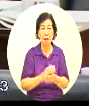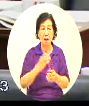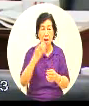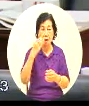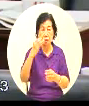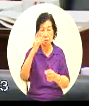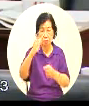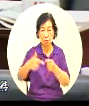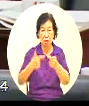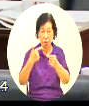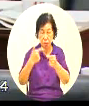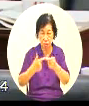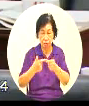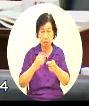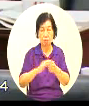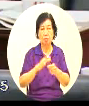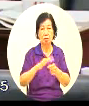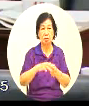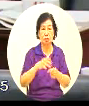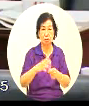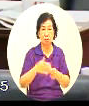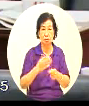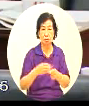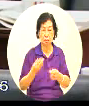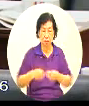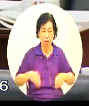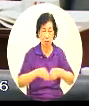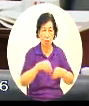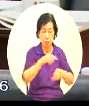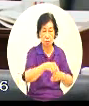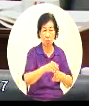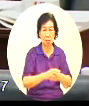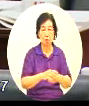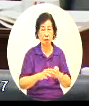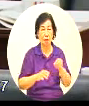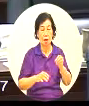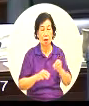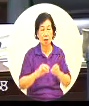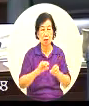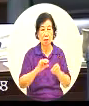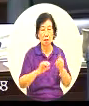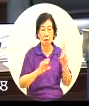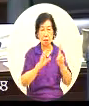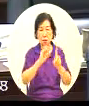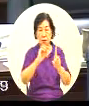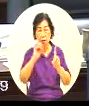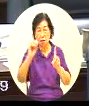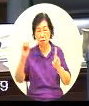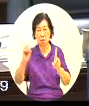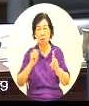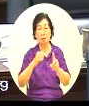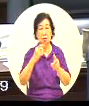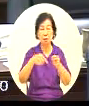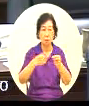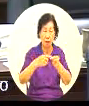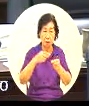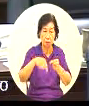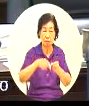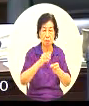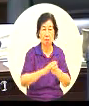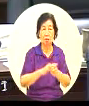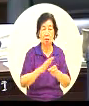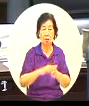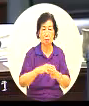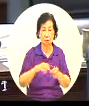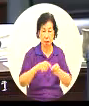定好伊啦。在100年的时阵，那个所有官政拢变过吼，咱中山大学。啊，我一等，